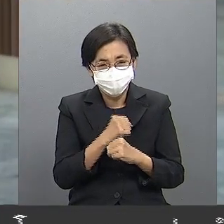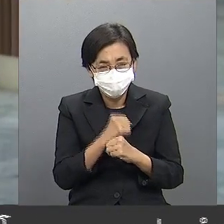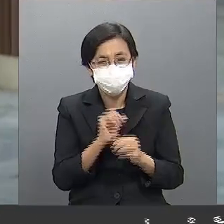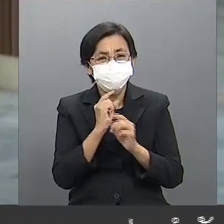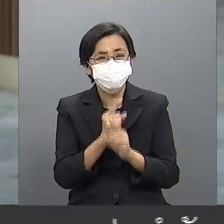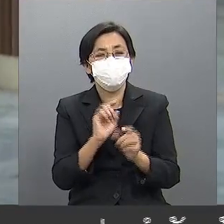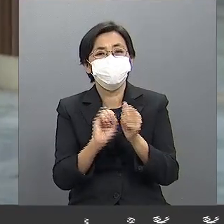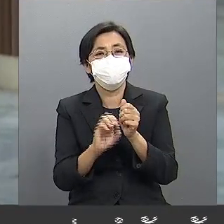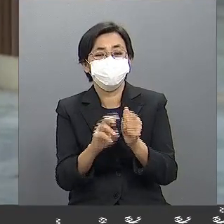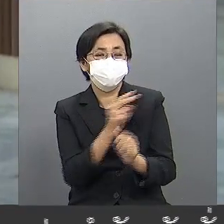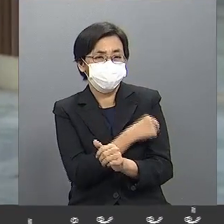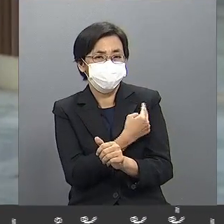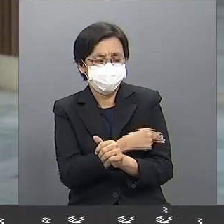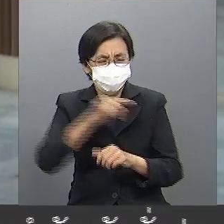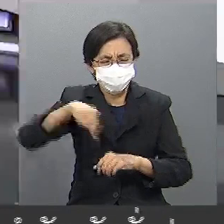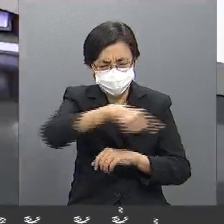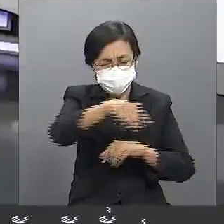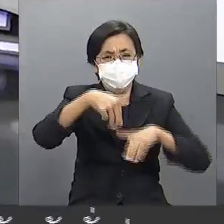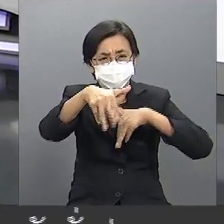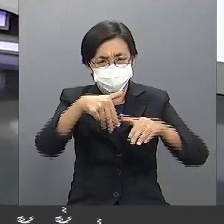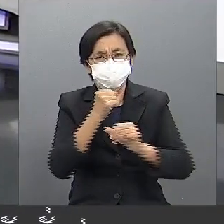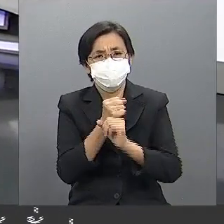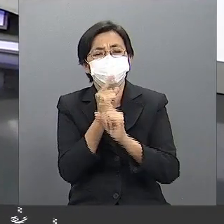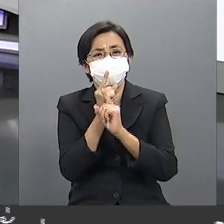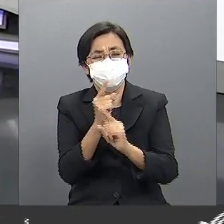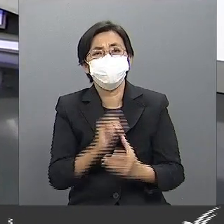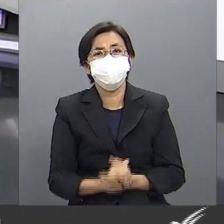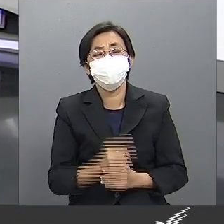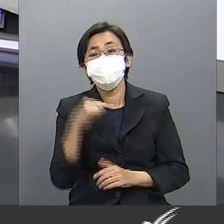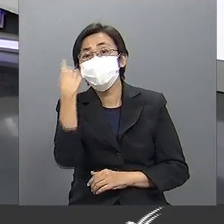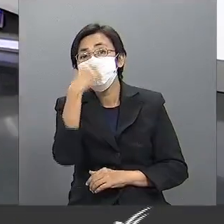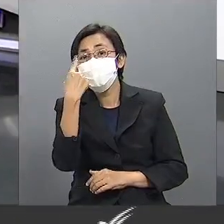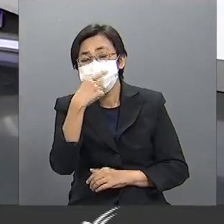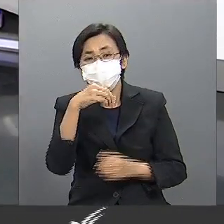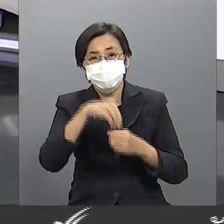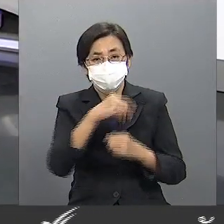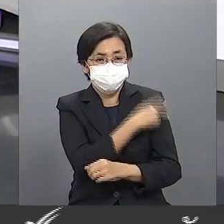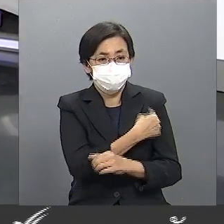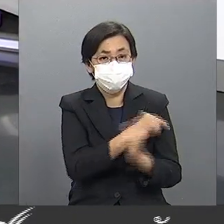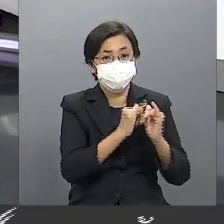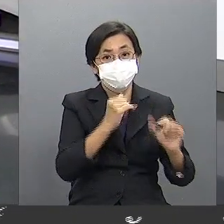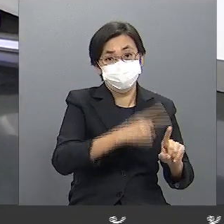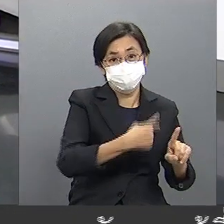านในช่วงเวลา4ทุ่มจนถึง4นาฬิกาของวันถัดไปโดยจะเริ่มมาตรการในวันนี้เป็นวันแรกค่ะ